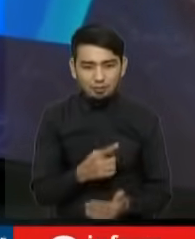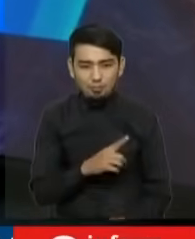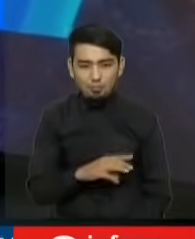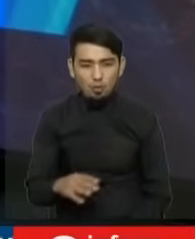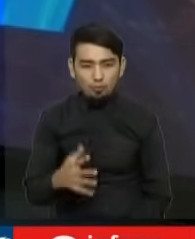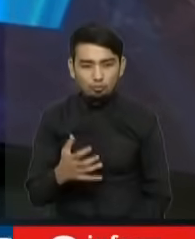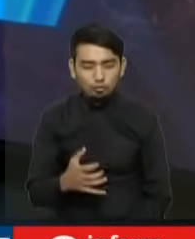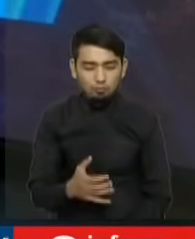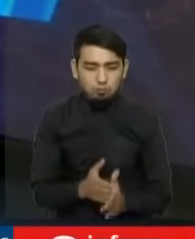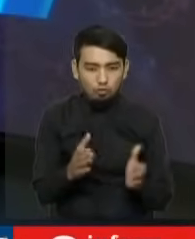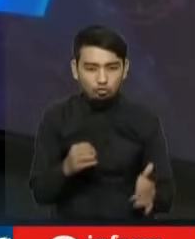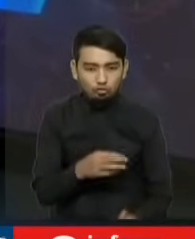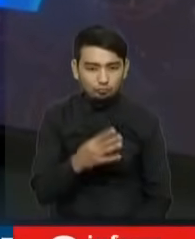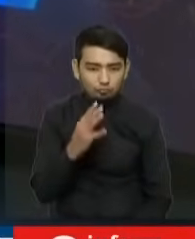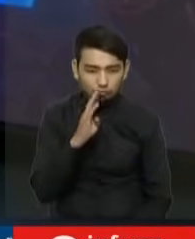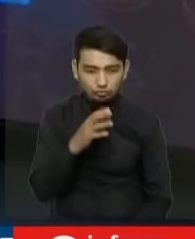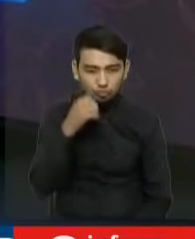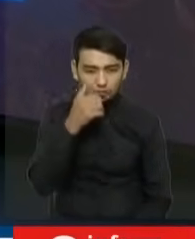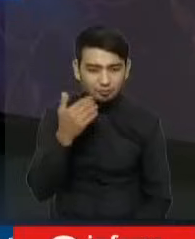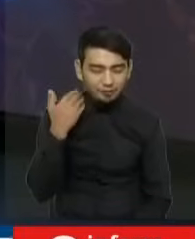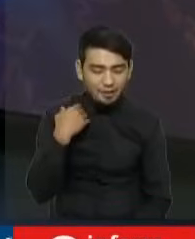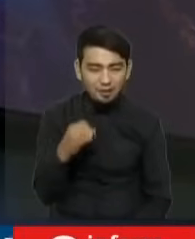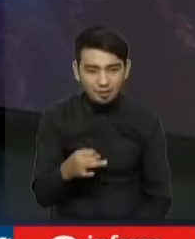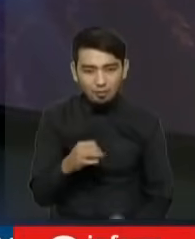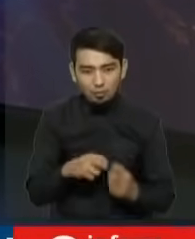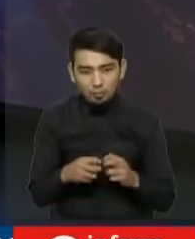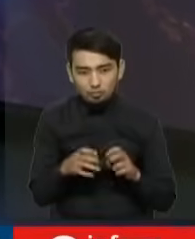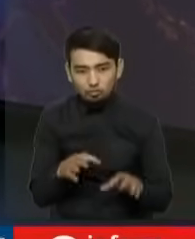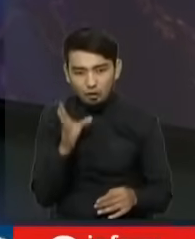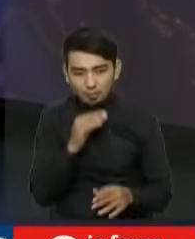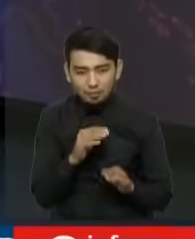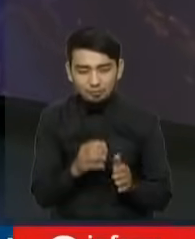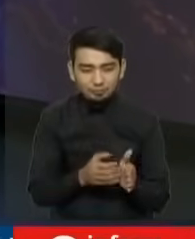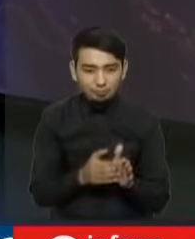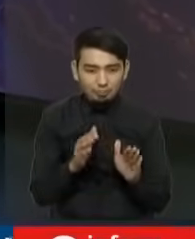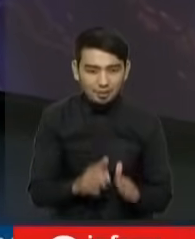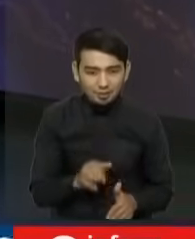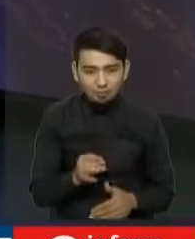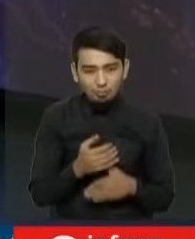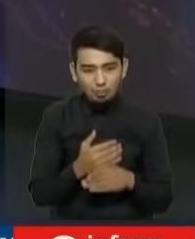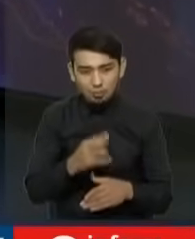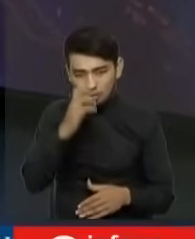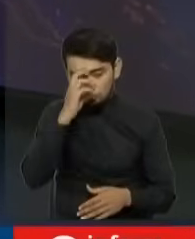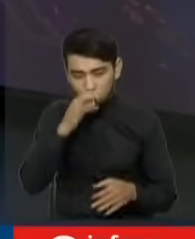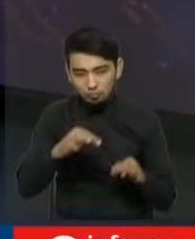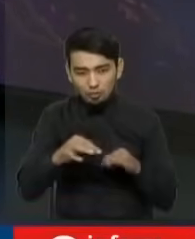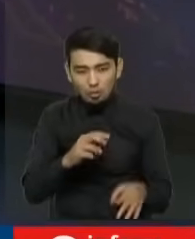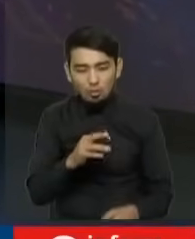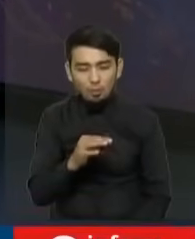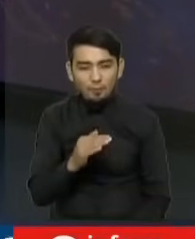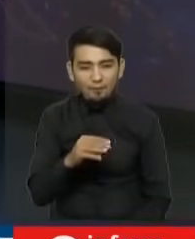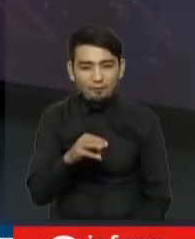больше, чем 4 года назад. Удается ли решить проблему дефицита мест и помогает ли этому госпроект «Комфортные